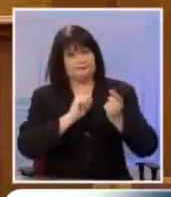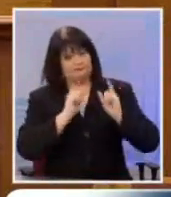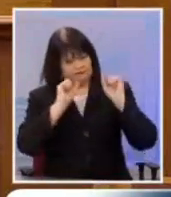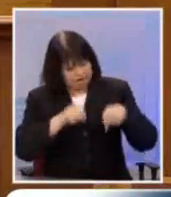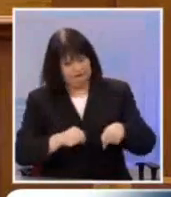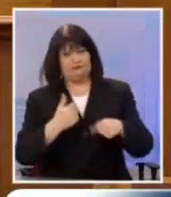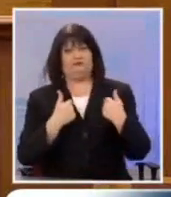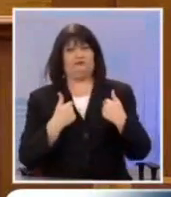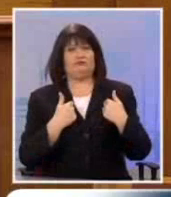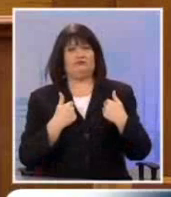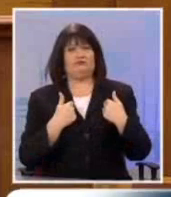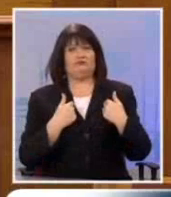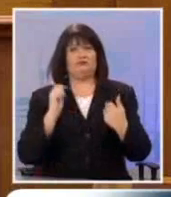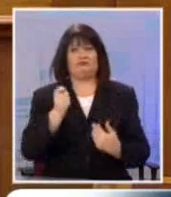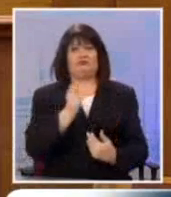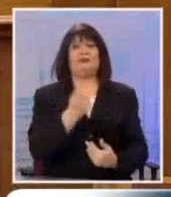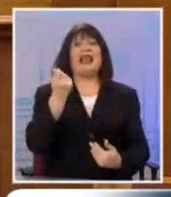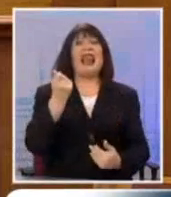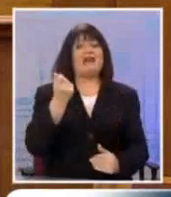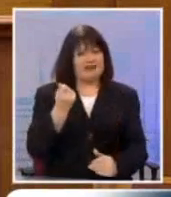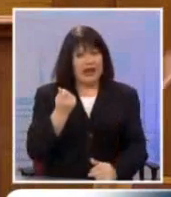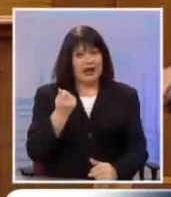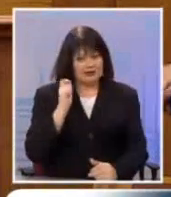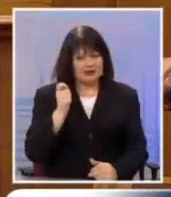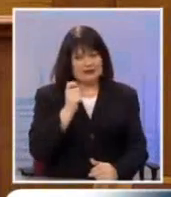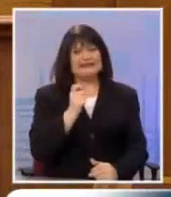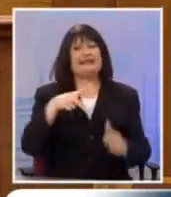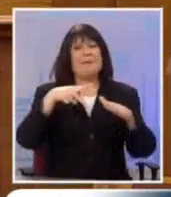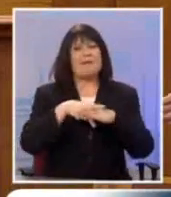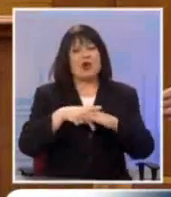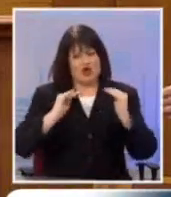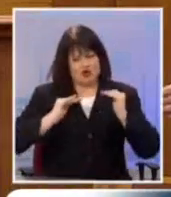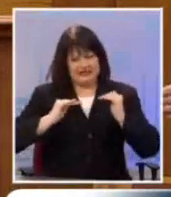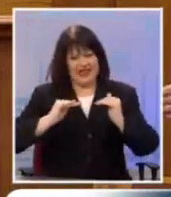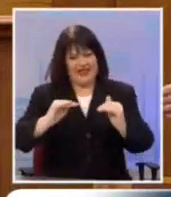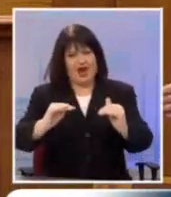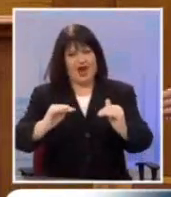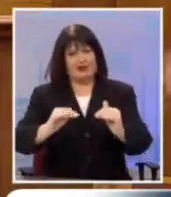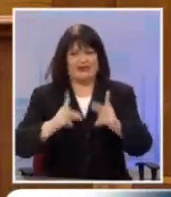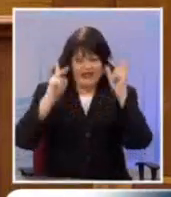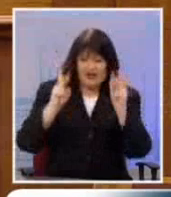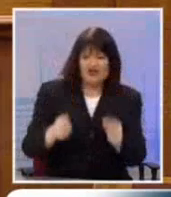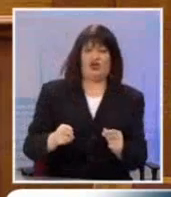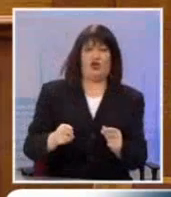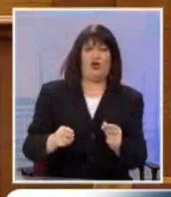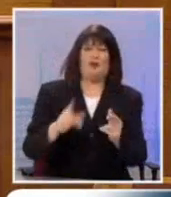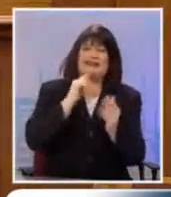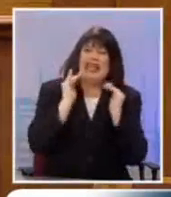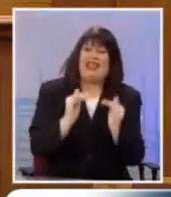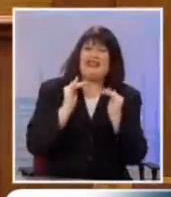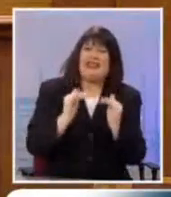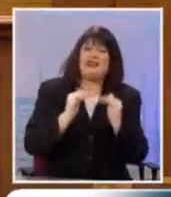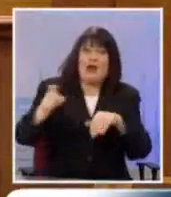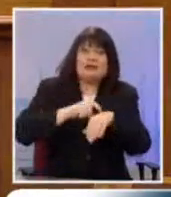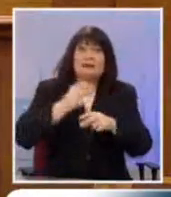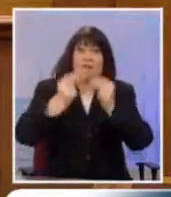εμάς και να ξοδέψετε λεφτά από το ΤΑΦΚΙ ΣΥΓΜΑ για να απαντήσουμε και να σπάσουμε αυτό το φαύλο κύκλο που τώρα είναι το πρόβλημα και